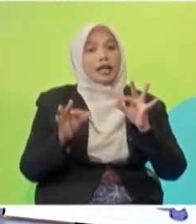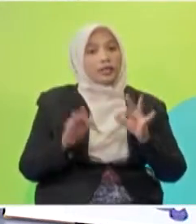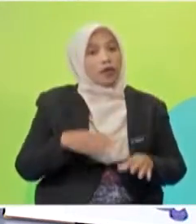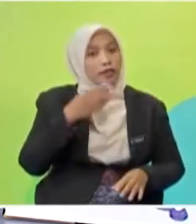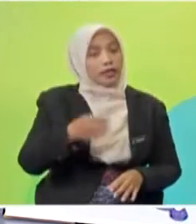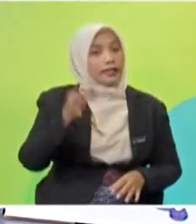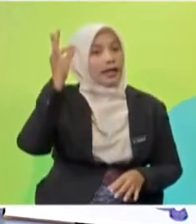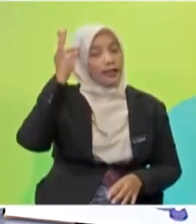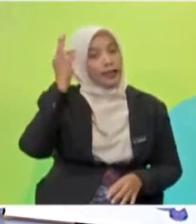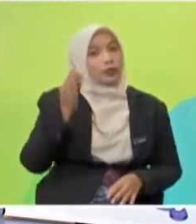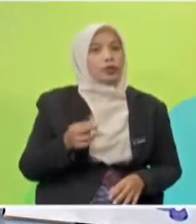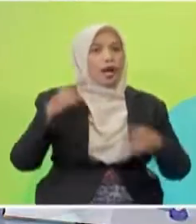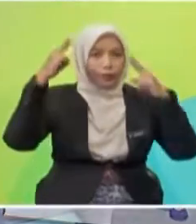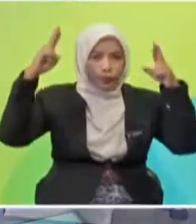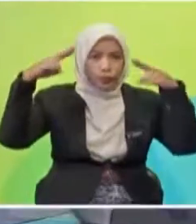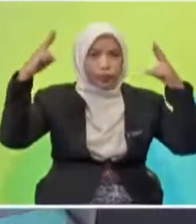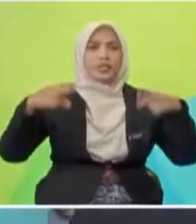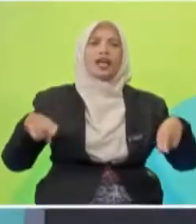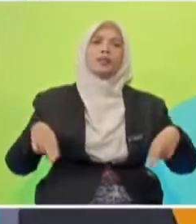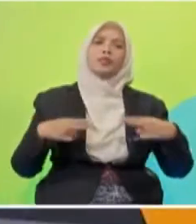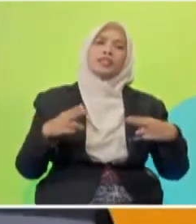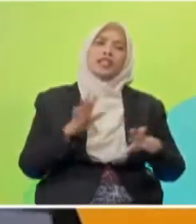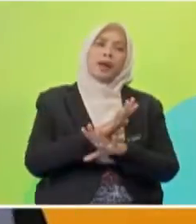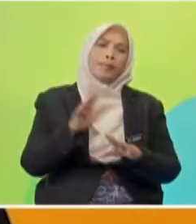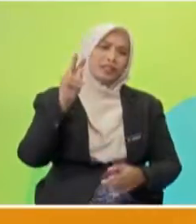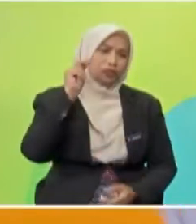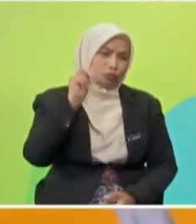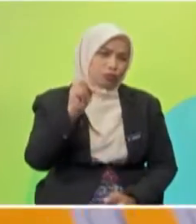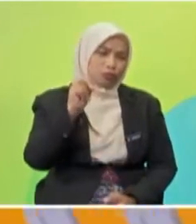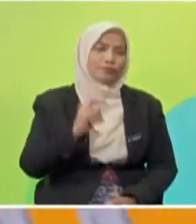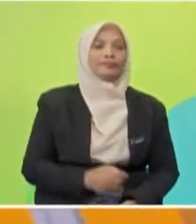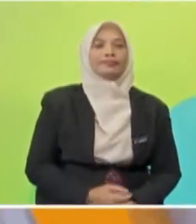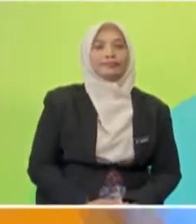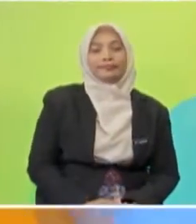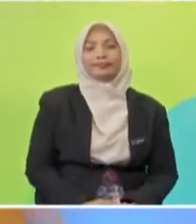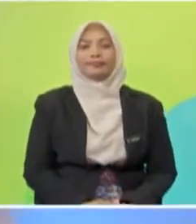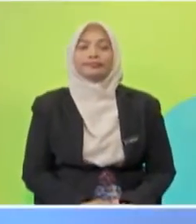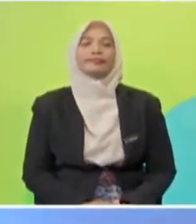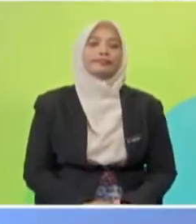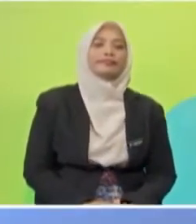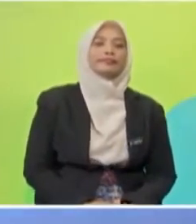Jika kau fikirkan ragu-ragu, usahamu tidak menentu.